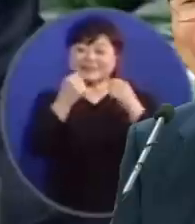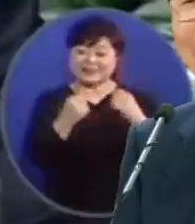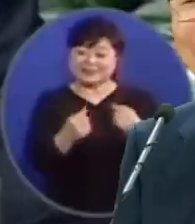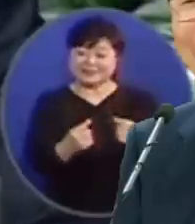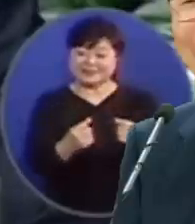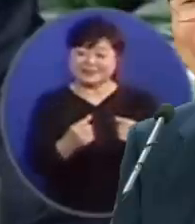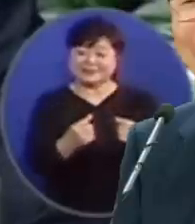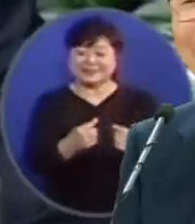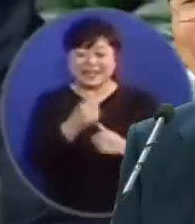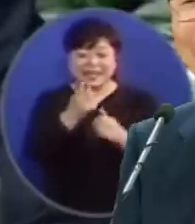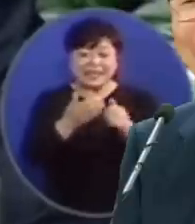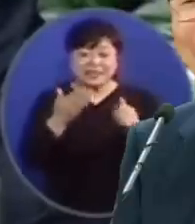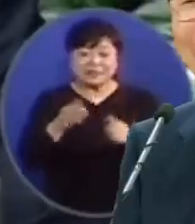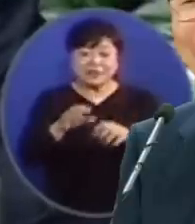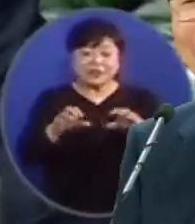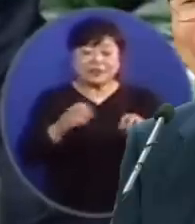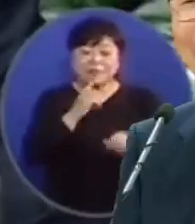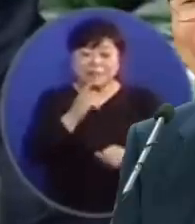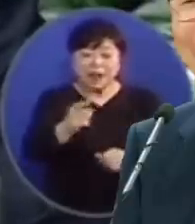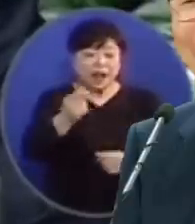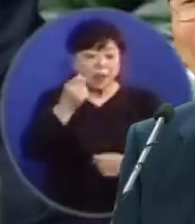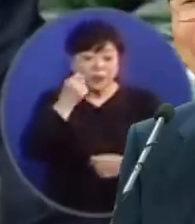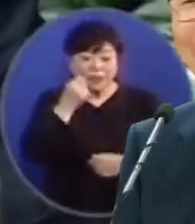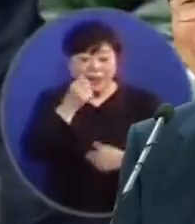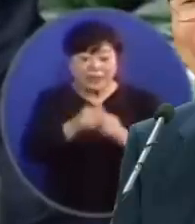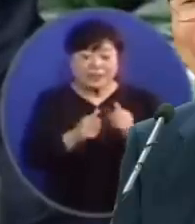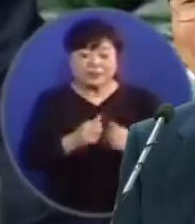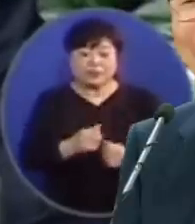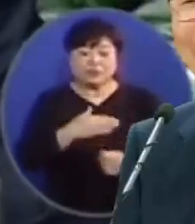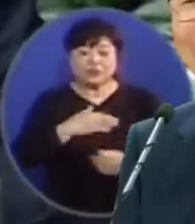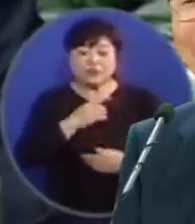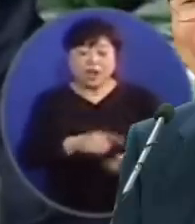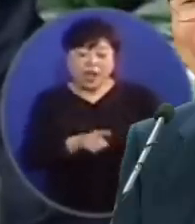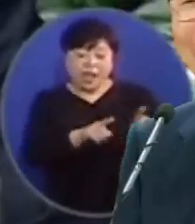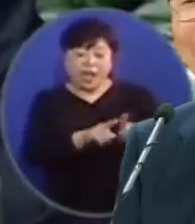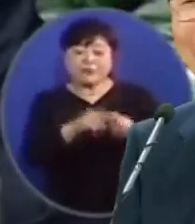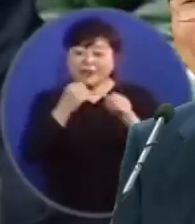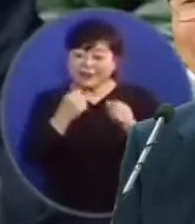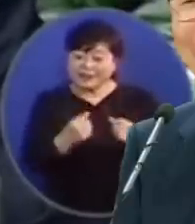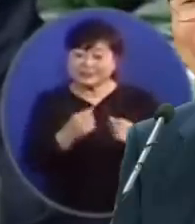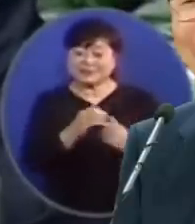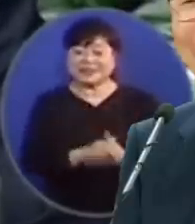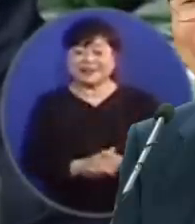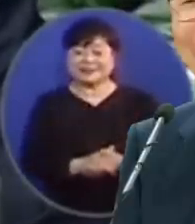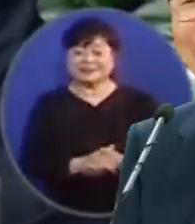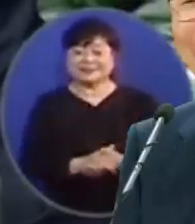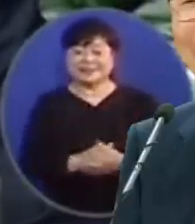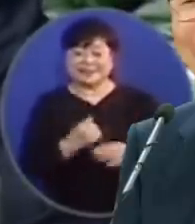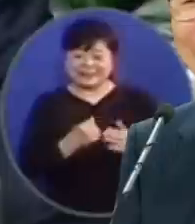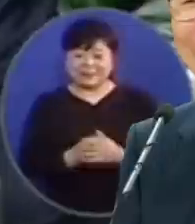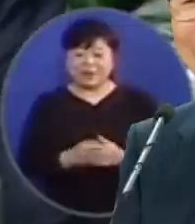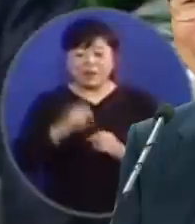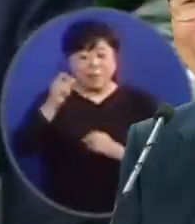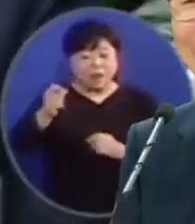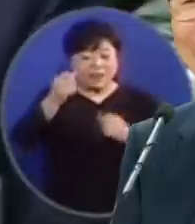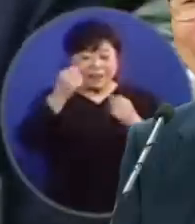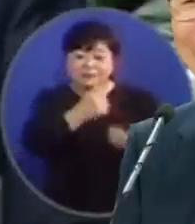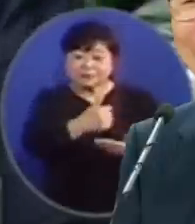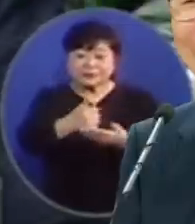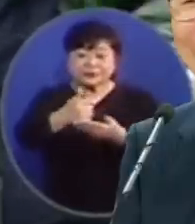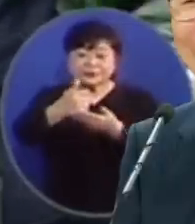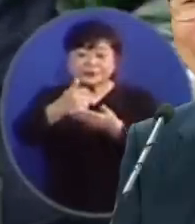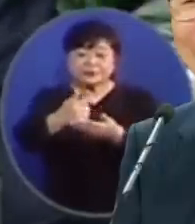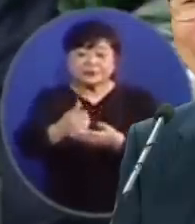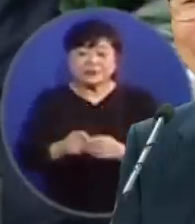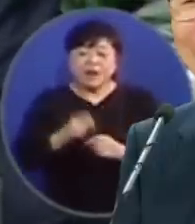것입니다. 하나님은 여기 있다 저기 있다 할 수 없으니 하나님은 바로 우리와 함께 계신 것입니다. 그러므로 멀리 계신 분에게는